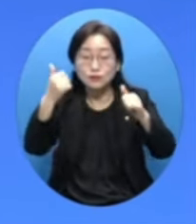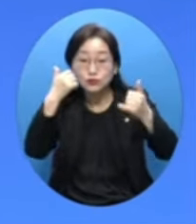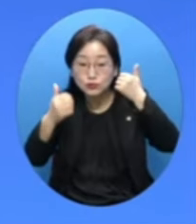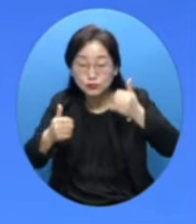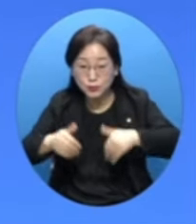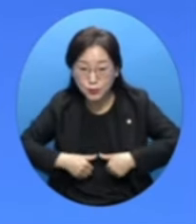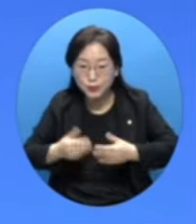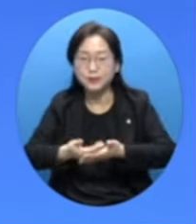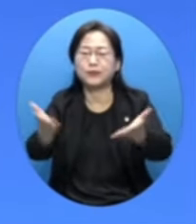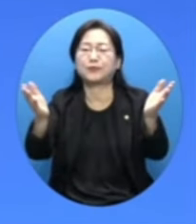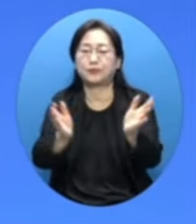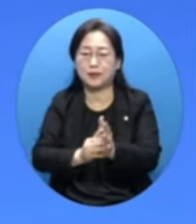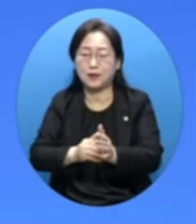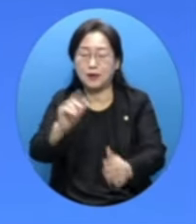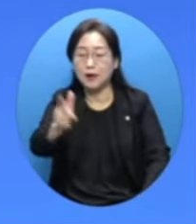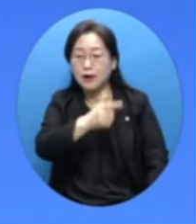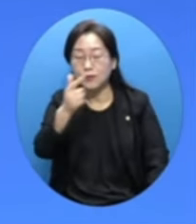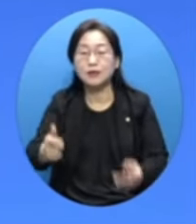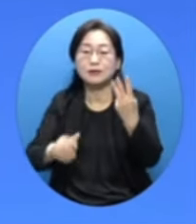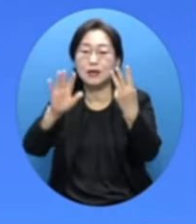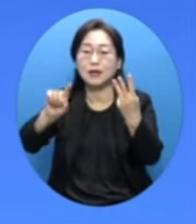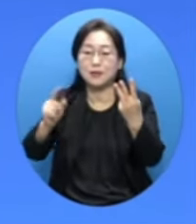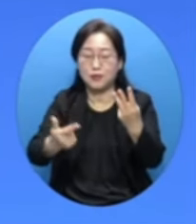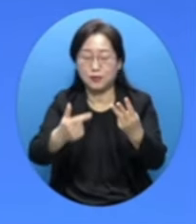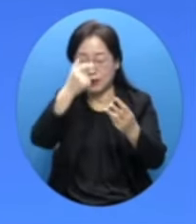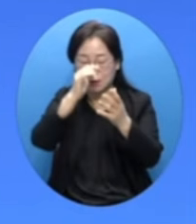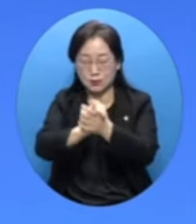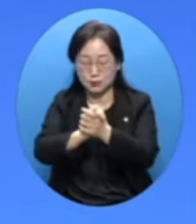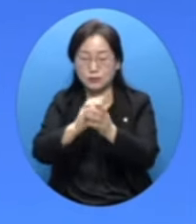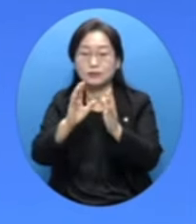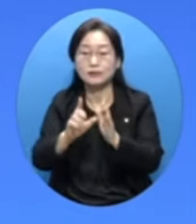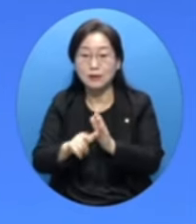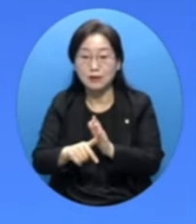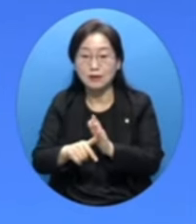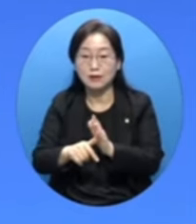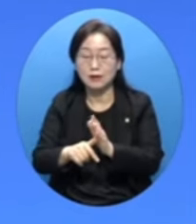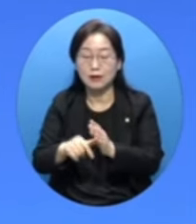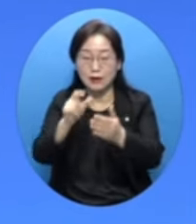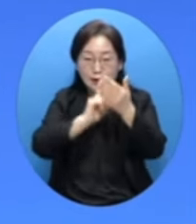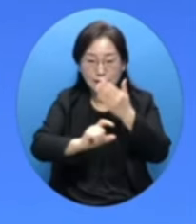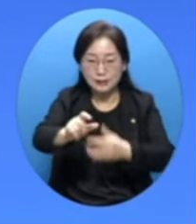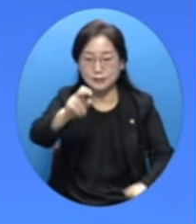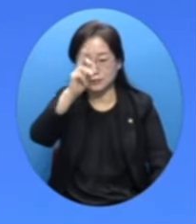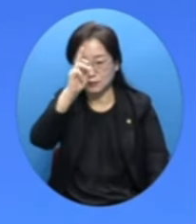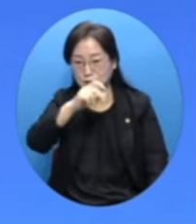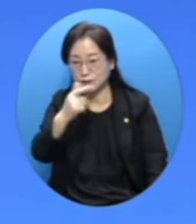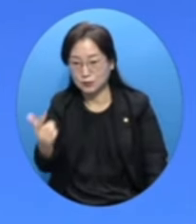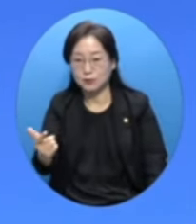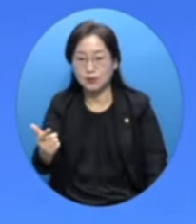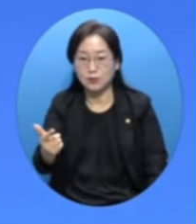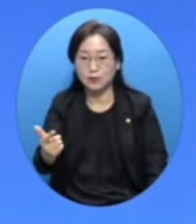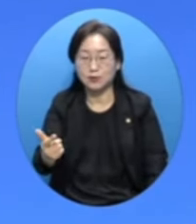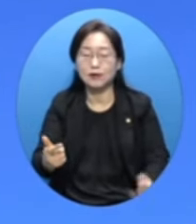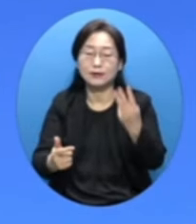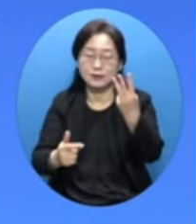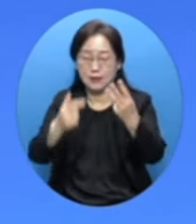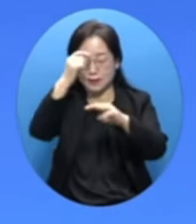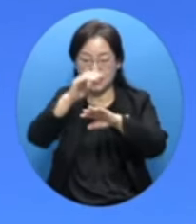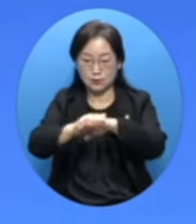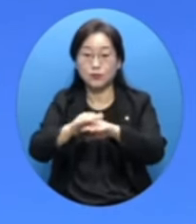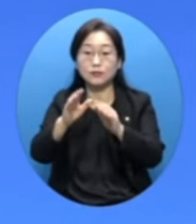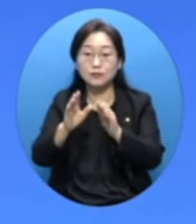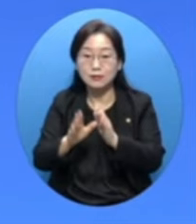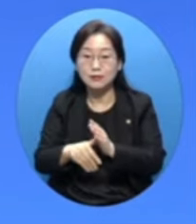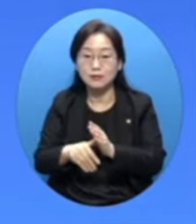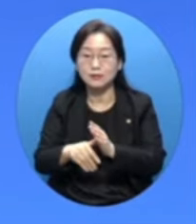주셨습니다 하루에 세 번씩 기도 시간에 는데 아침 점심 저녁 세차례 기도